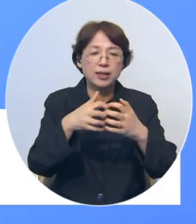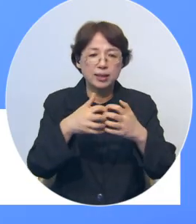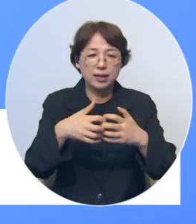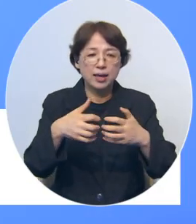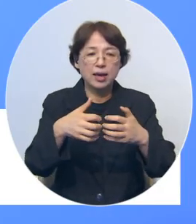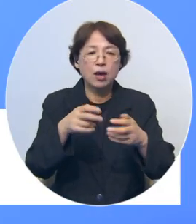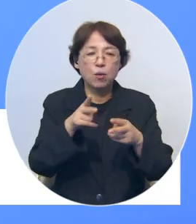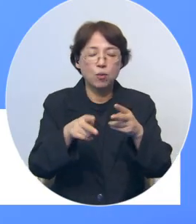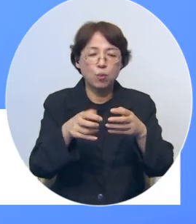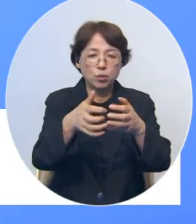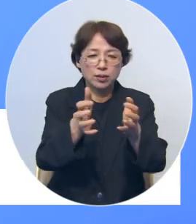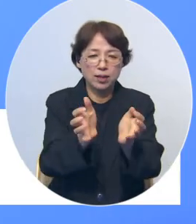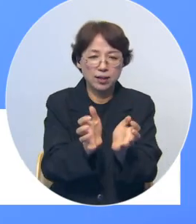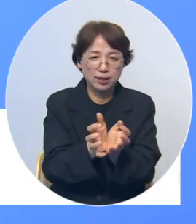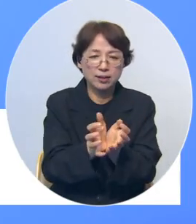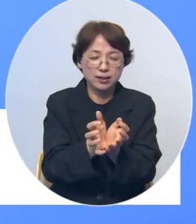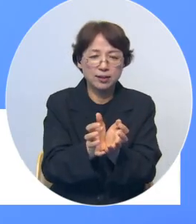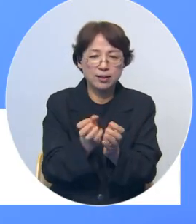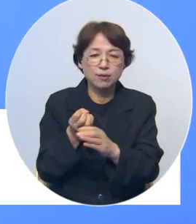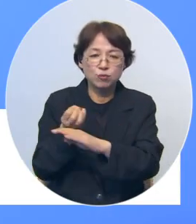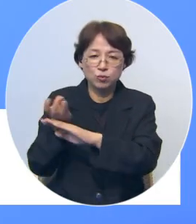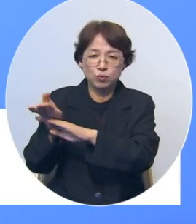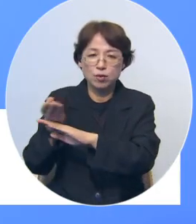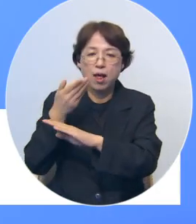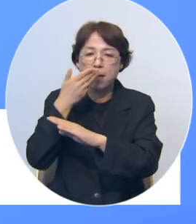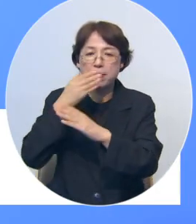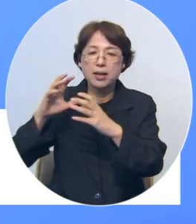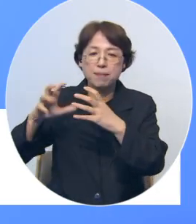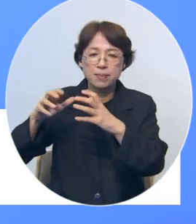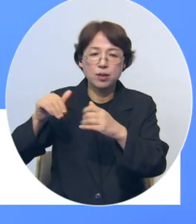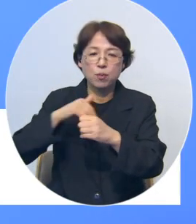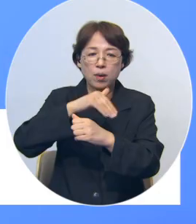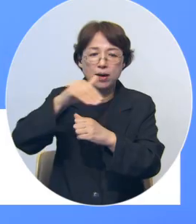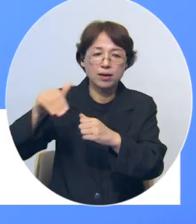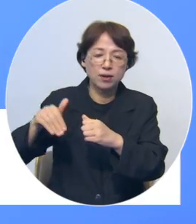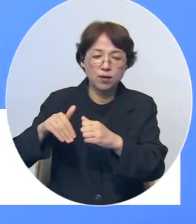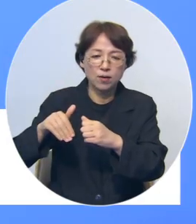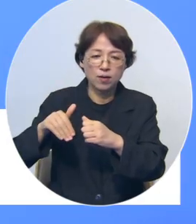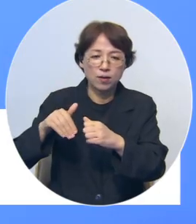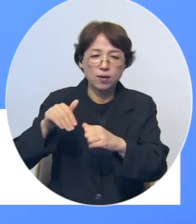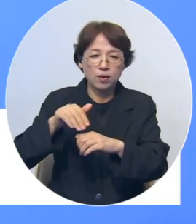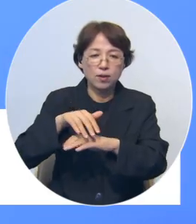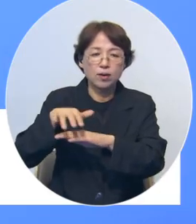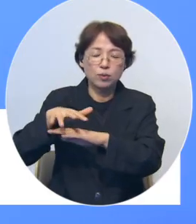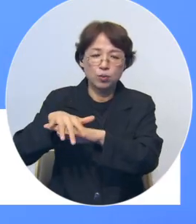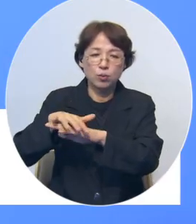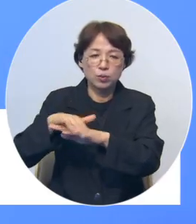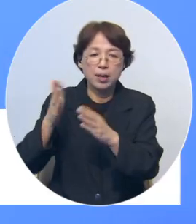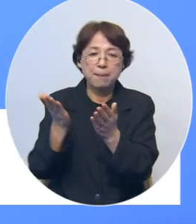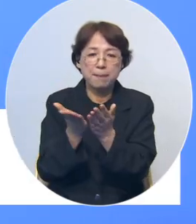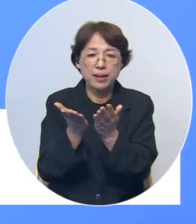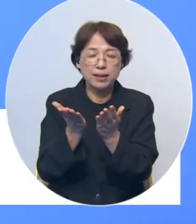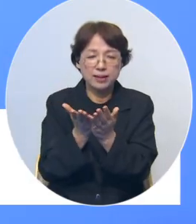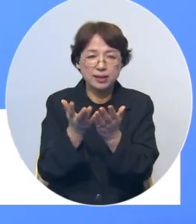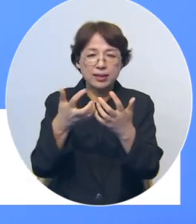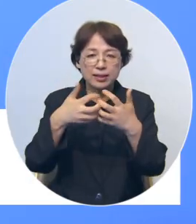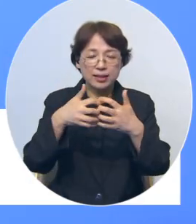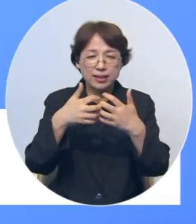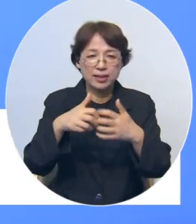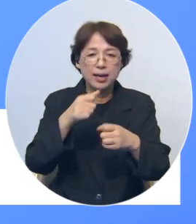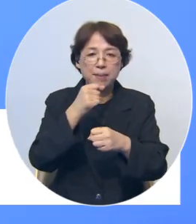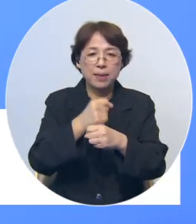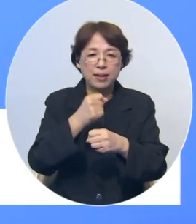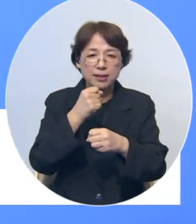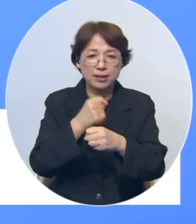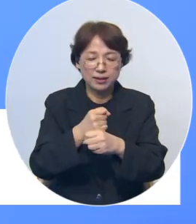농기계생산공단을 통해 필리핀의 환경, 필리핀의 작물에 적합한 농기계가 개발